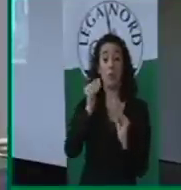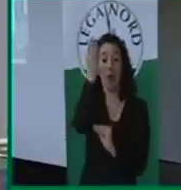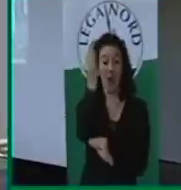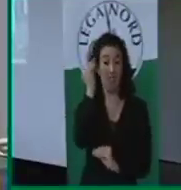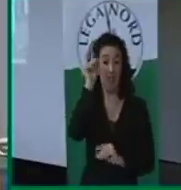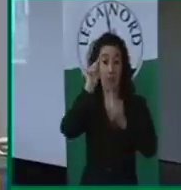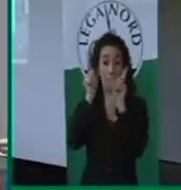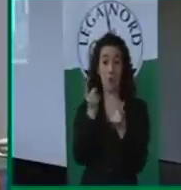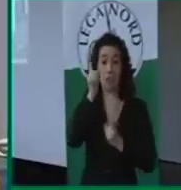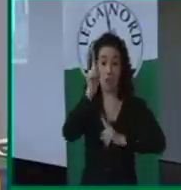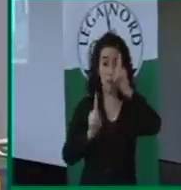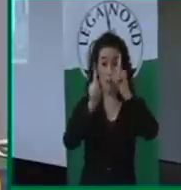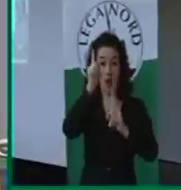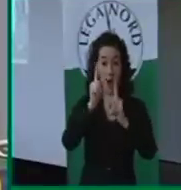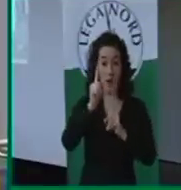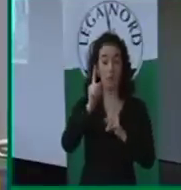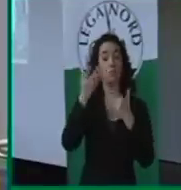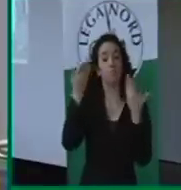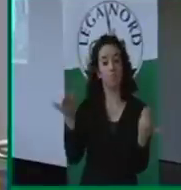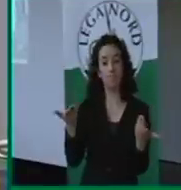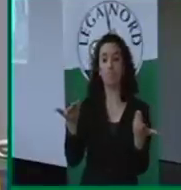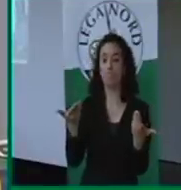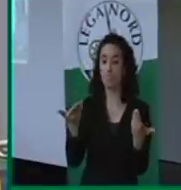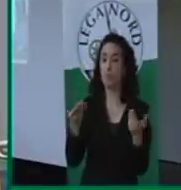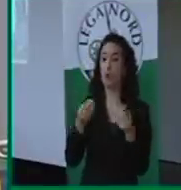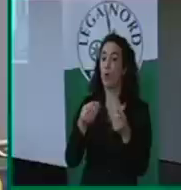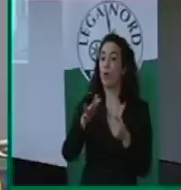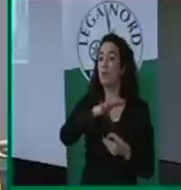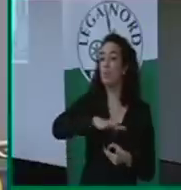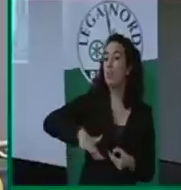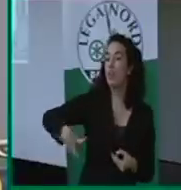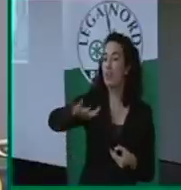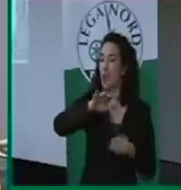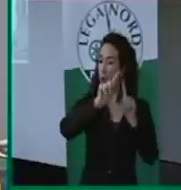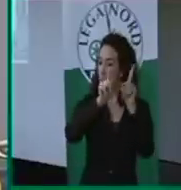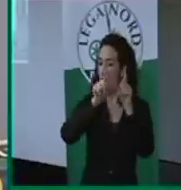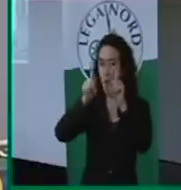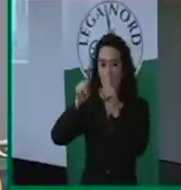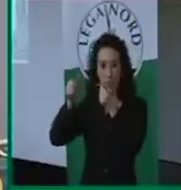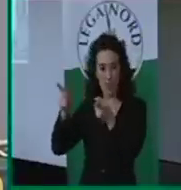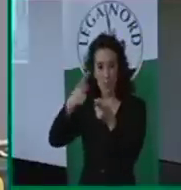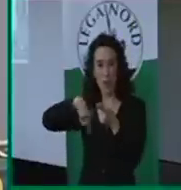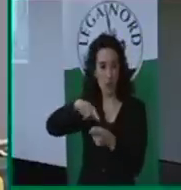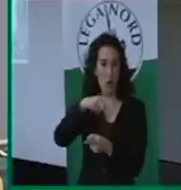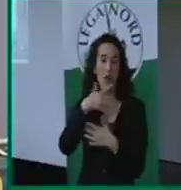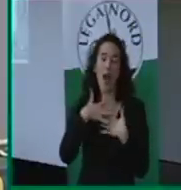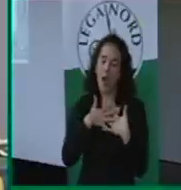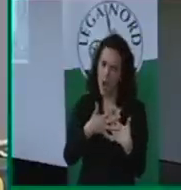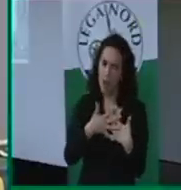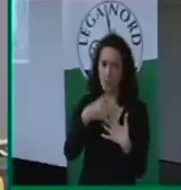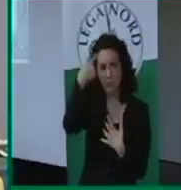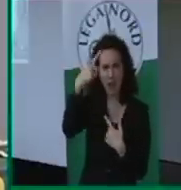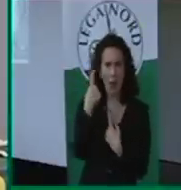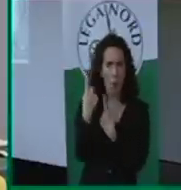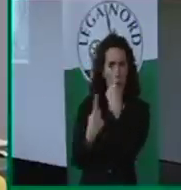provincia di Milano e allora nome dei nostri territori delle nostre amatissime province che qualcuno vuole cancellare perché